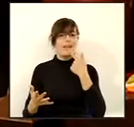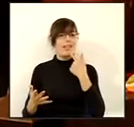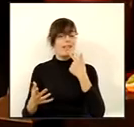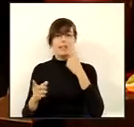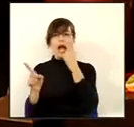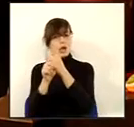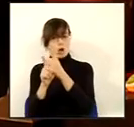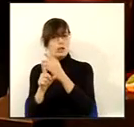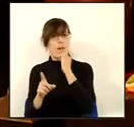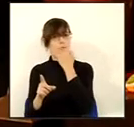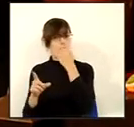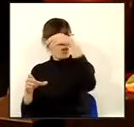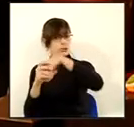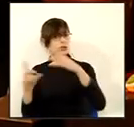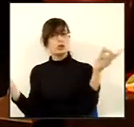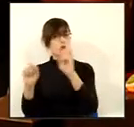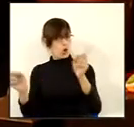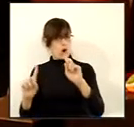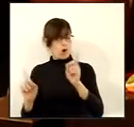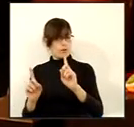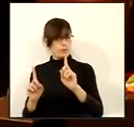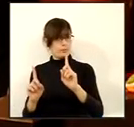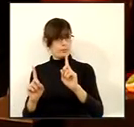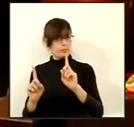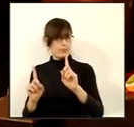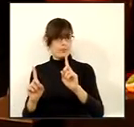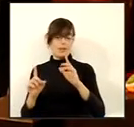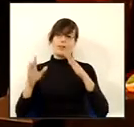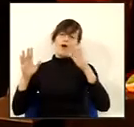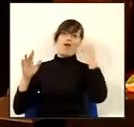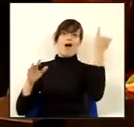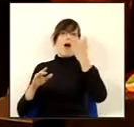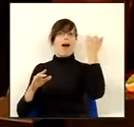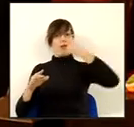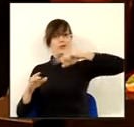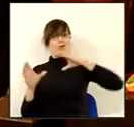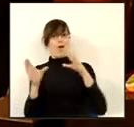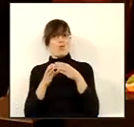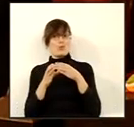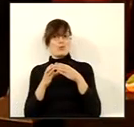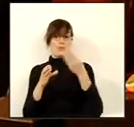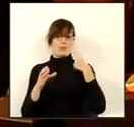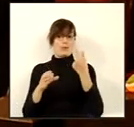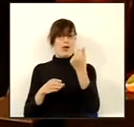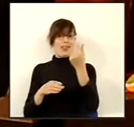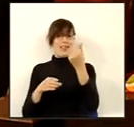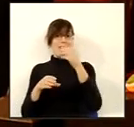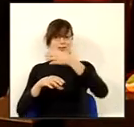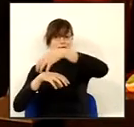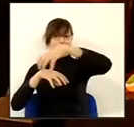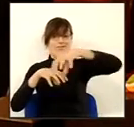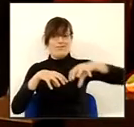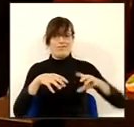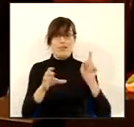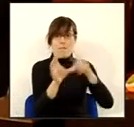del que es proposa a la moció. Tot el contrari, ja ens agradaria al nostre grup municipal poder incidir en la redistribució d'aquests